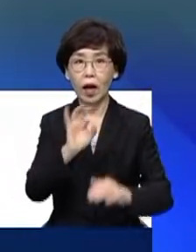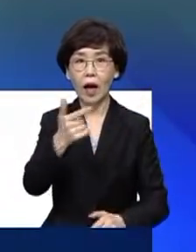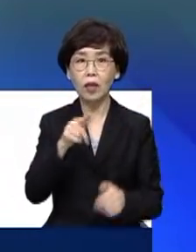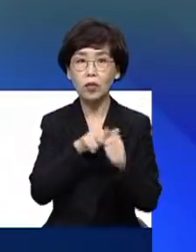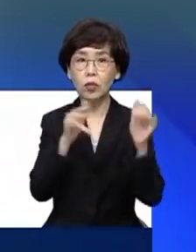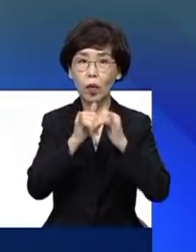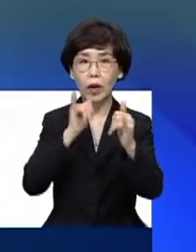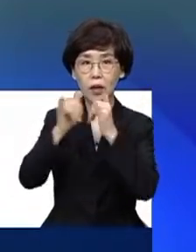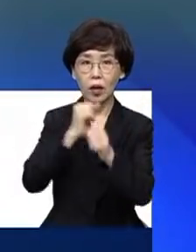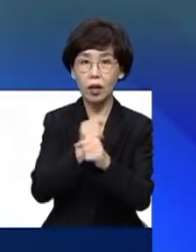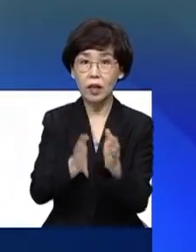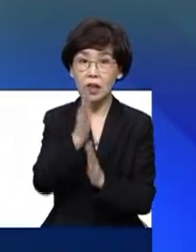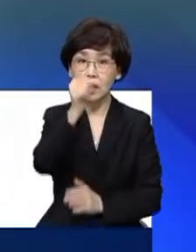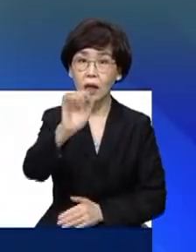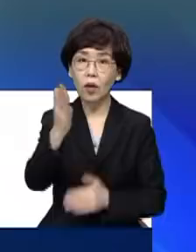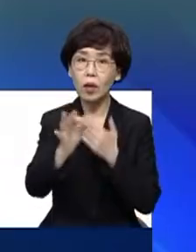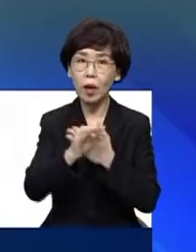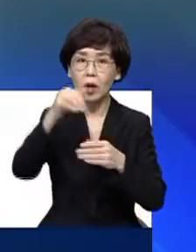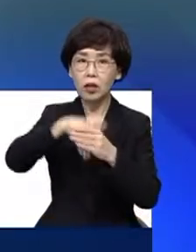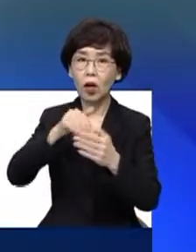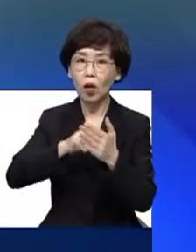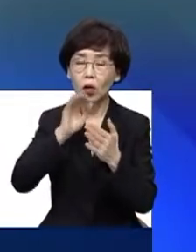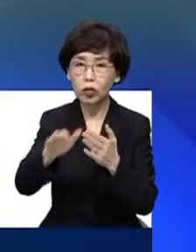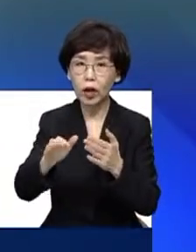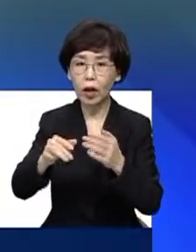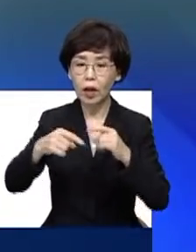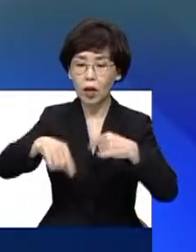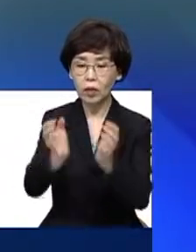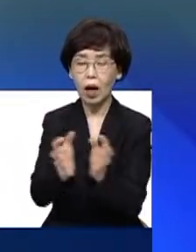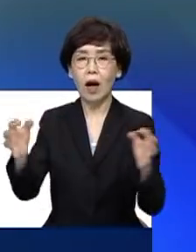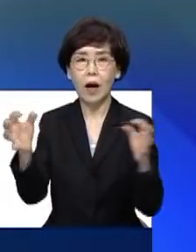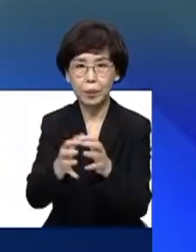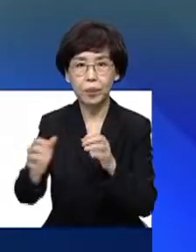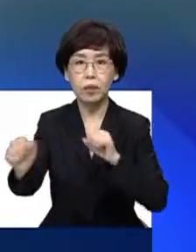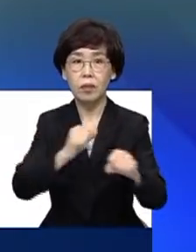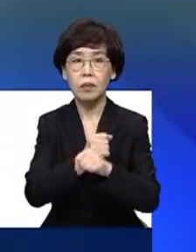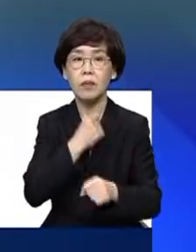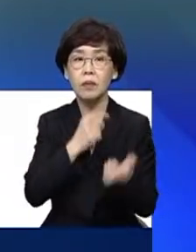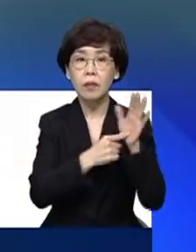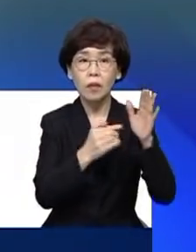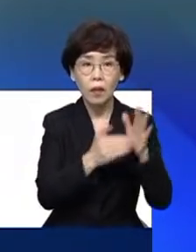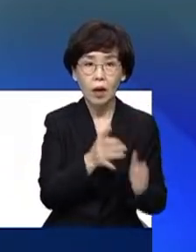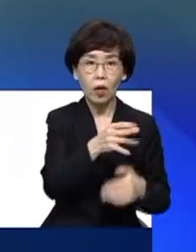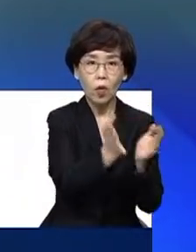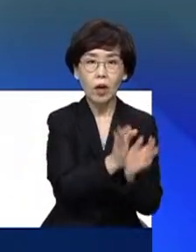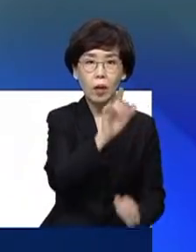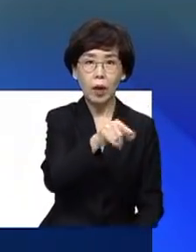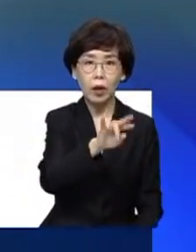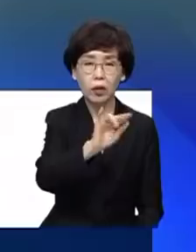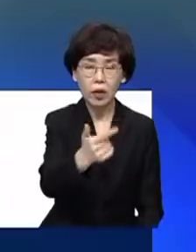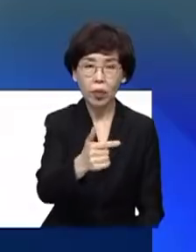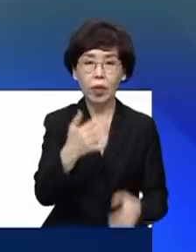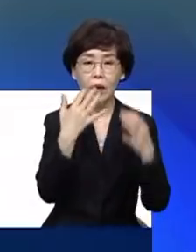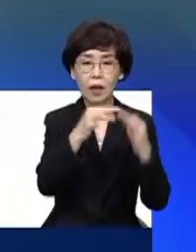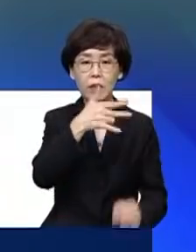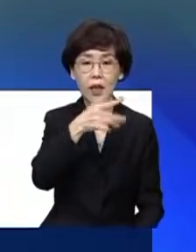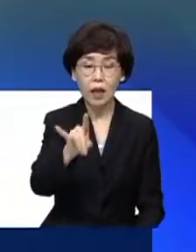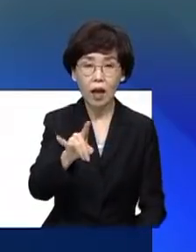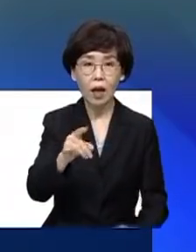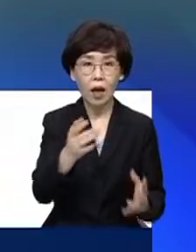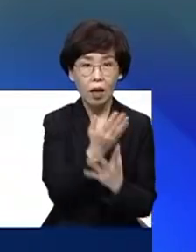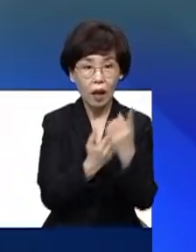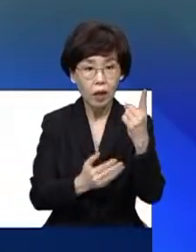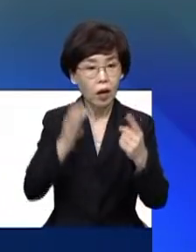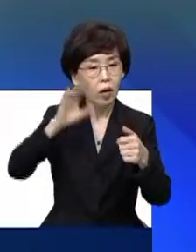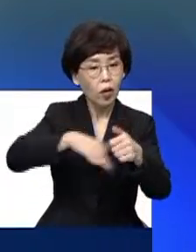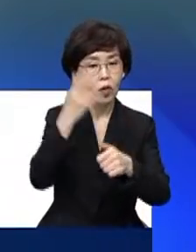열어 시장이 되면 선거 뒤에 합당을 추진하겠다고 밝혔습니다. 또 여권의 박영선, 김진애 후보 단일화 여론조사는